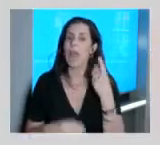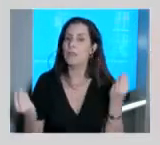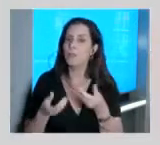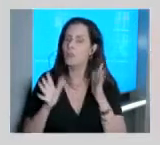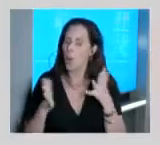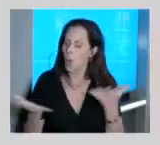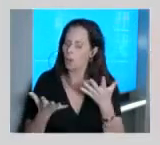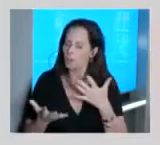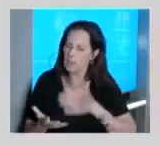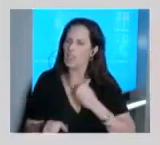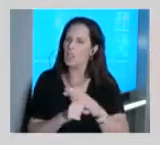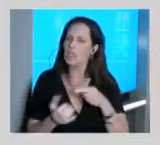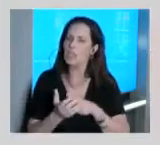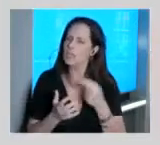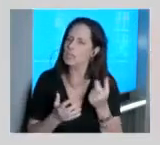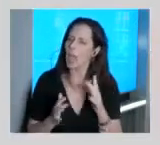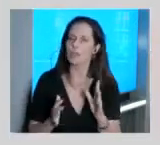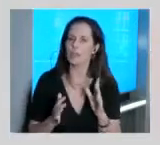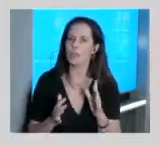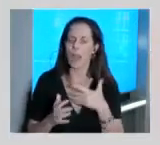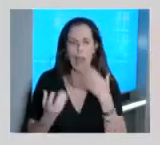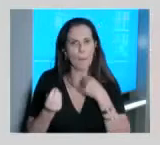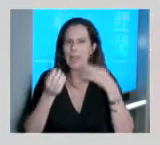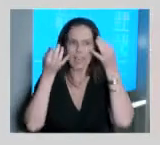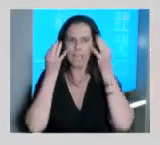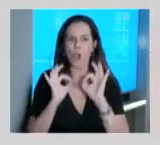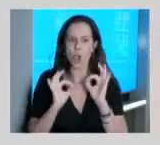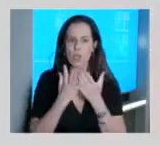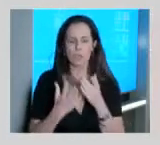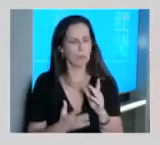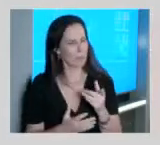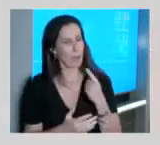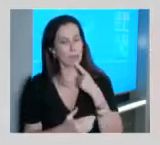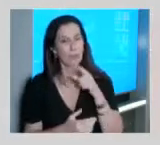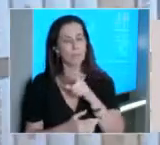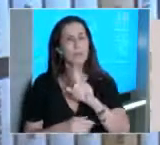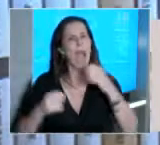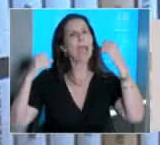הדברים שמאוד עודד אותי לעשות זה קצת להוריד את יראת הכבוד. כלומר, כי... עמוס הוא